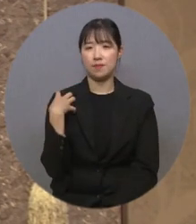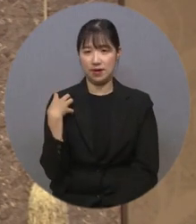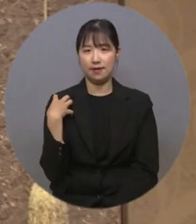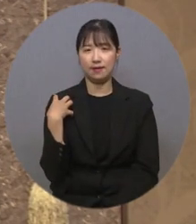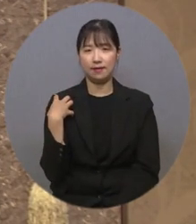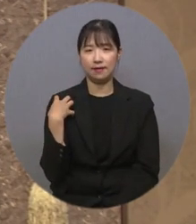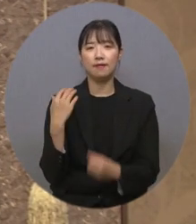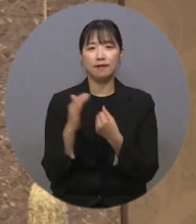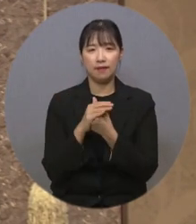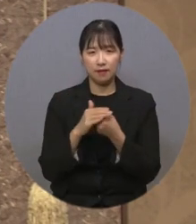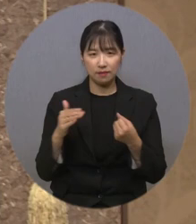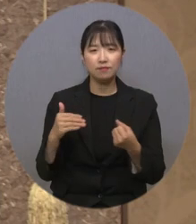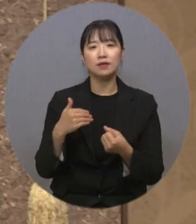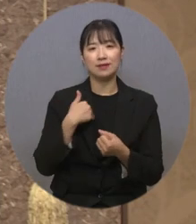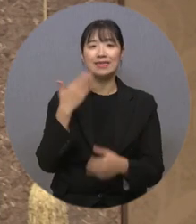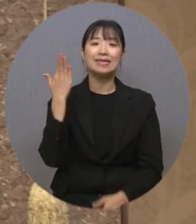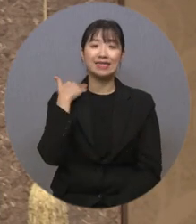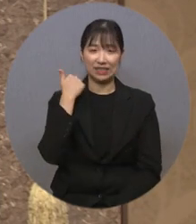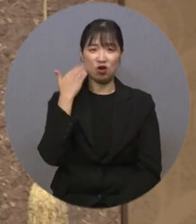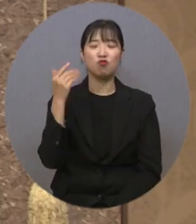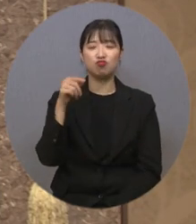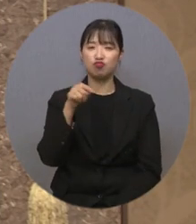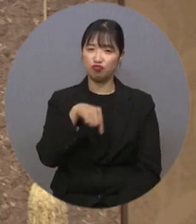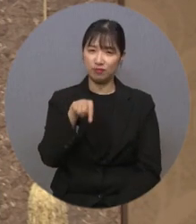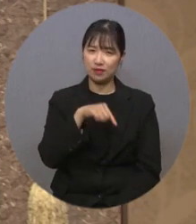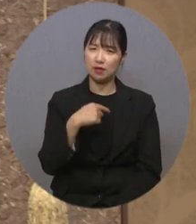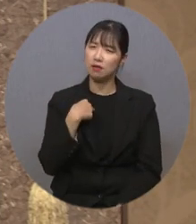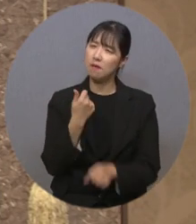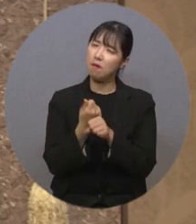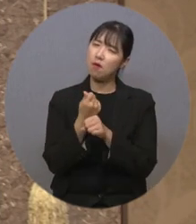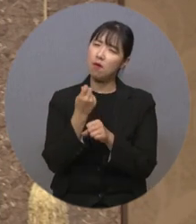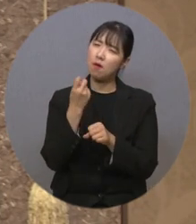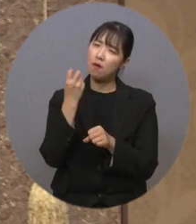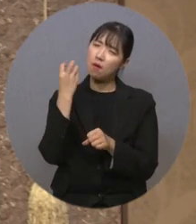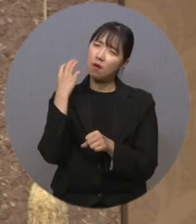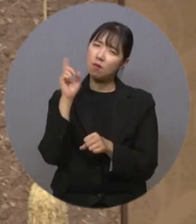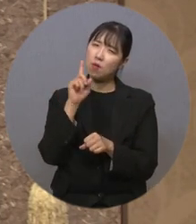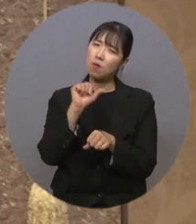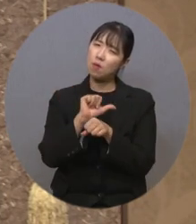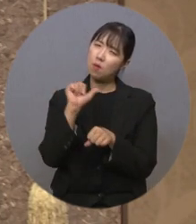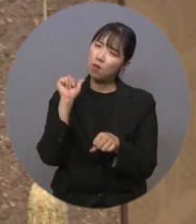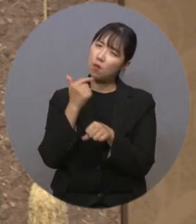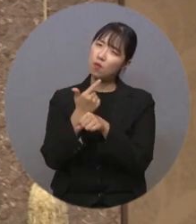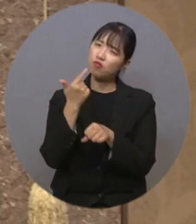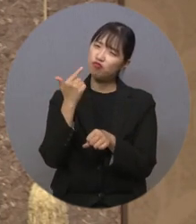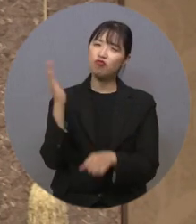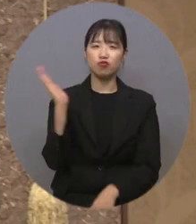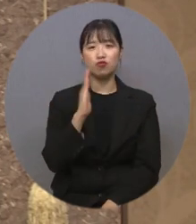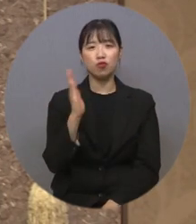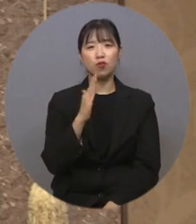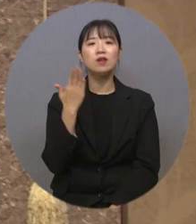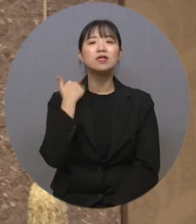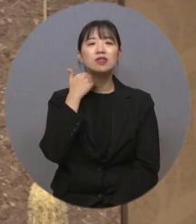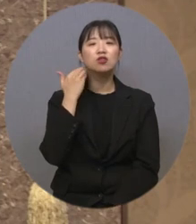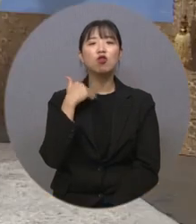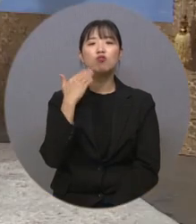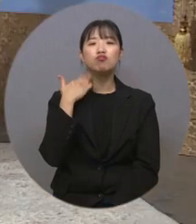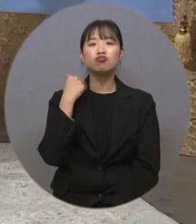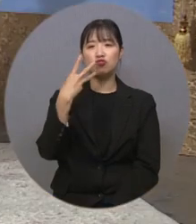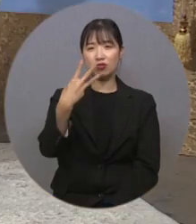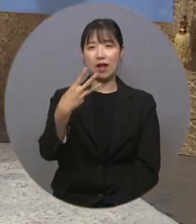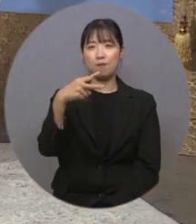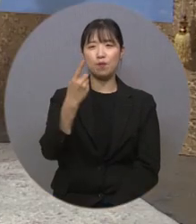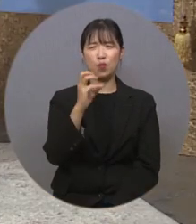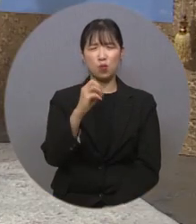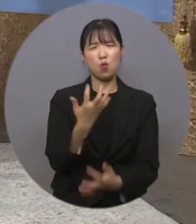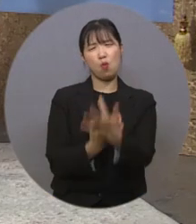예. 저희 의정부에 아마 저도 몇 년을 기억하는데 한 5, 6년 전에 의정부 3동에